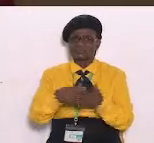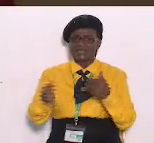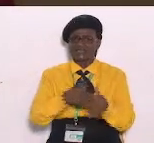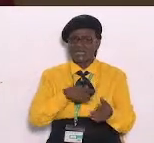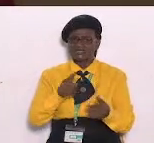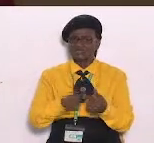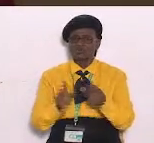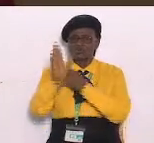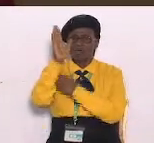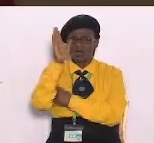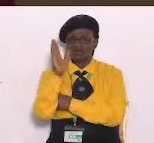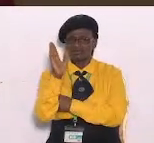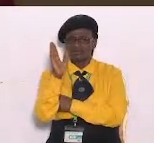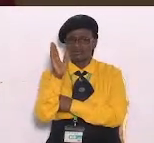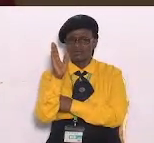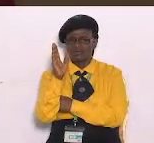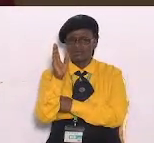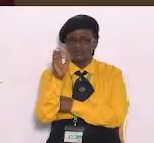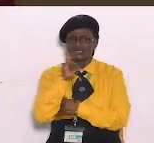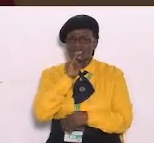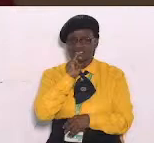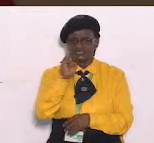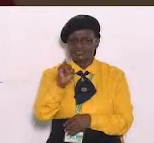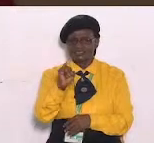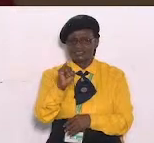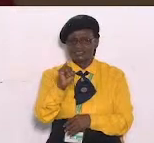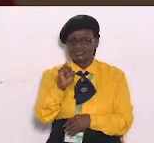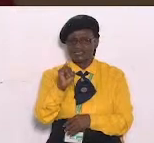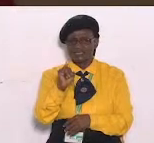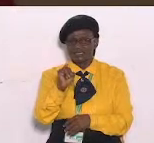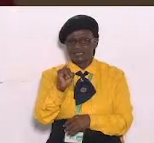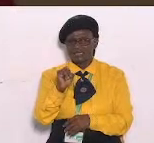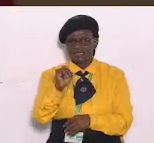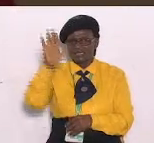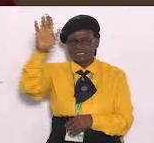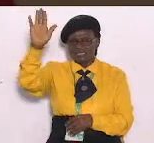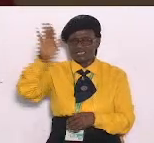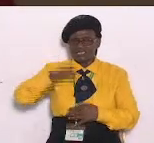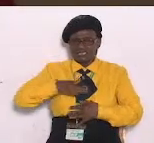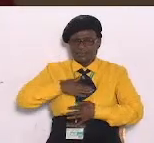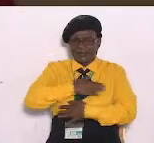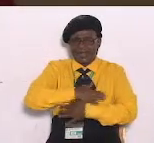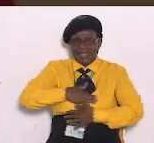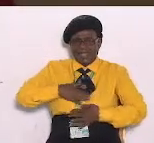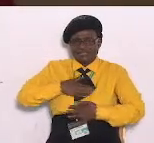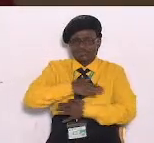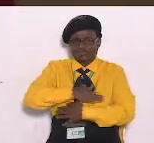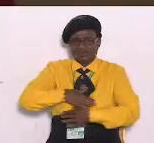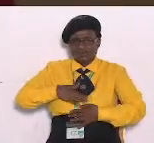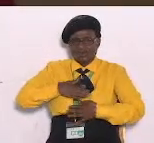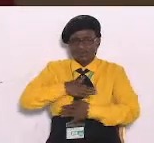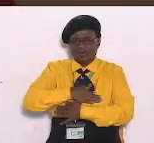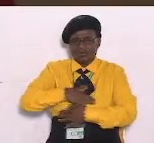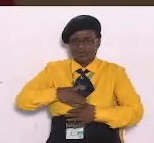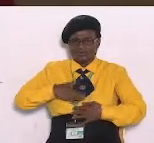plaît ce qui est important à Dieu c'est sonans